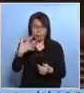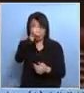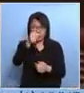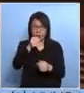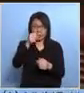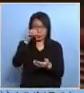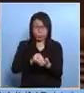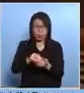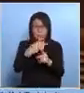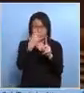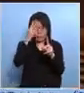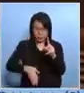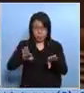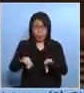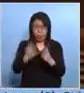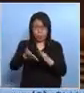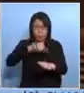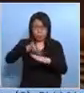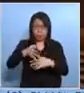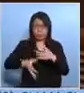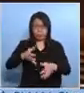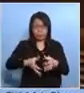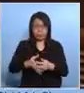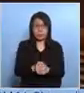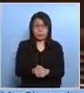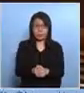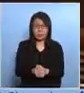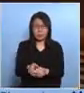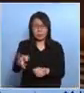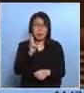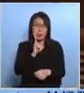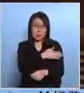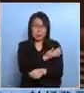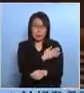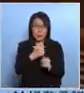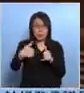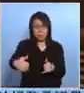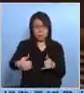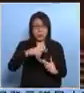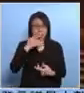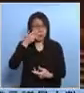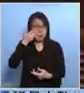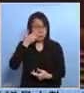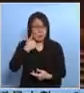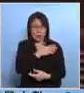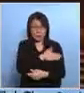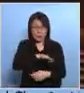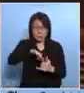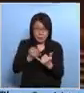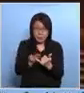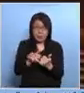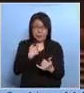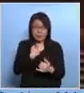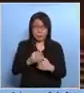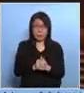12:30開翻個會啦。講到啊，企喺打工仔嘅對面啊，漠視孕婦需要啊，阿郭